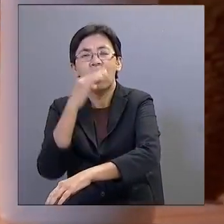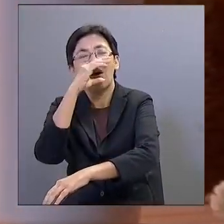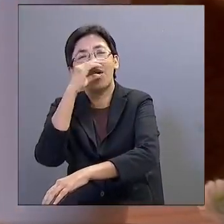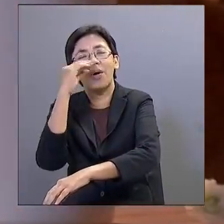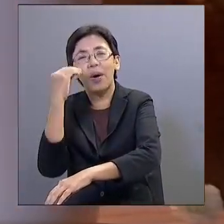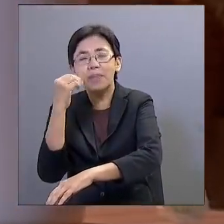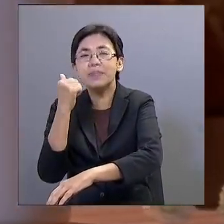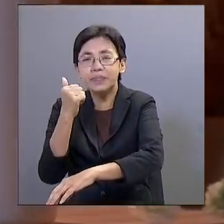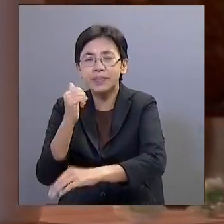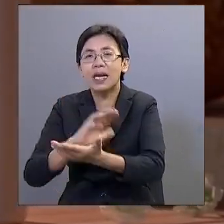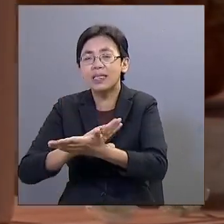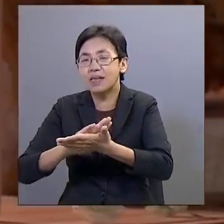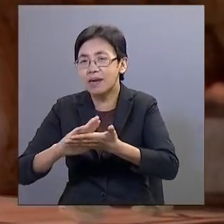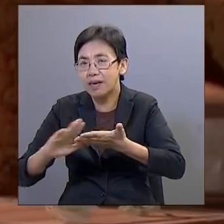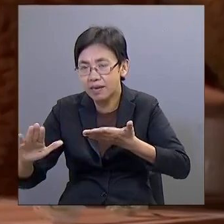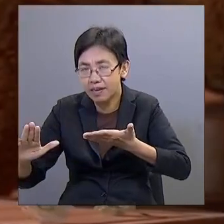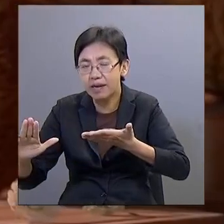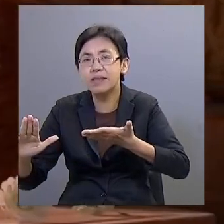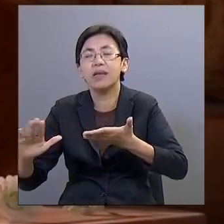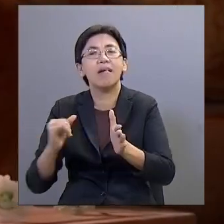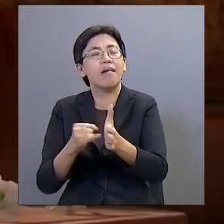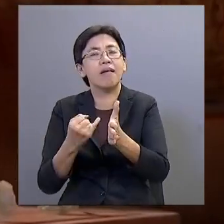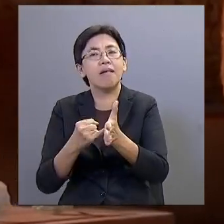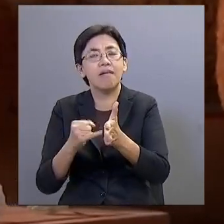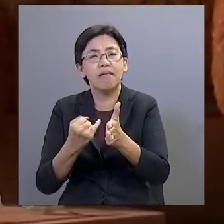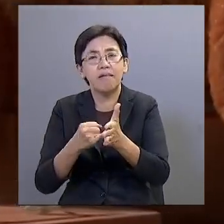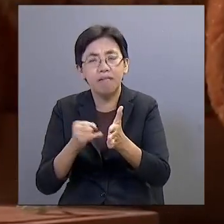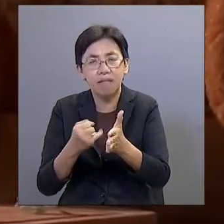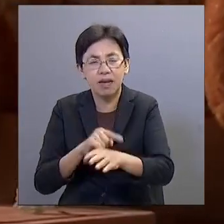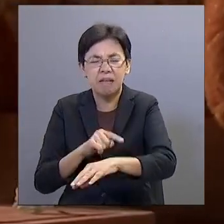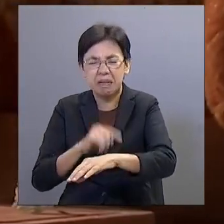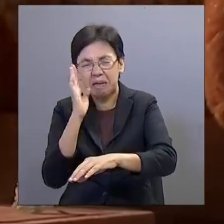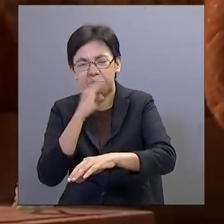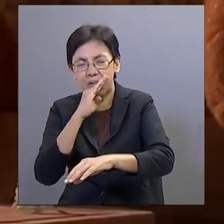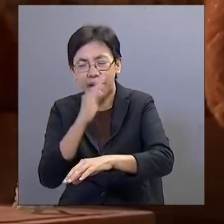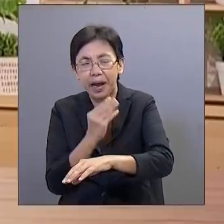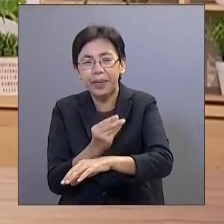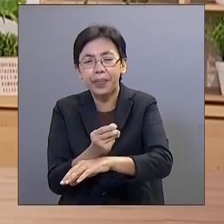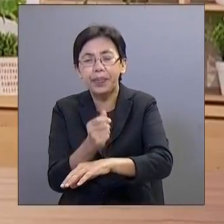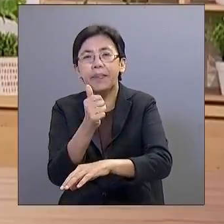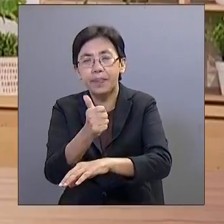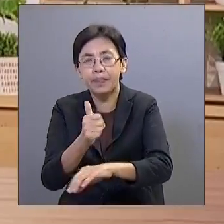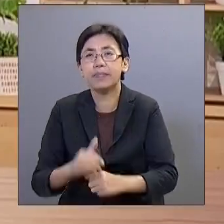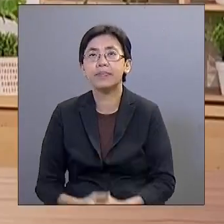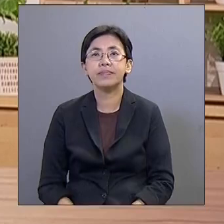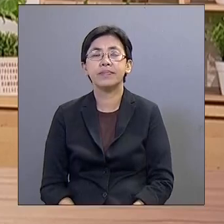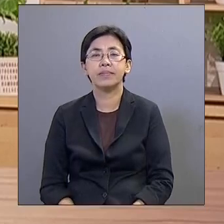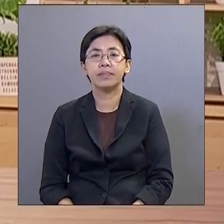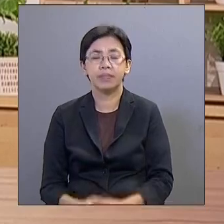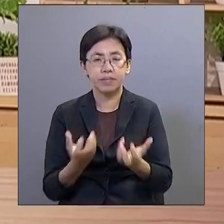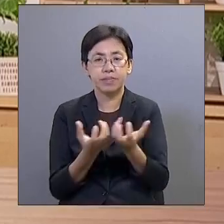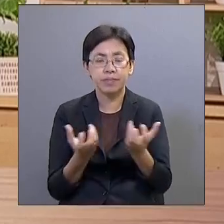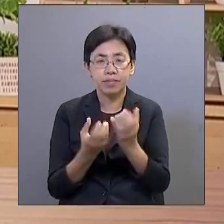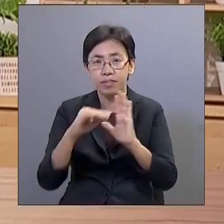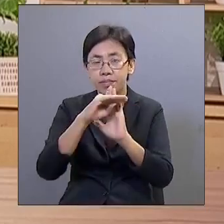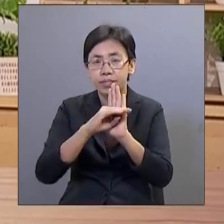ราเนี่ยมีความสะอาดแล้วก็ทำง่ายนะคะดับกลิ่นที่ไม่พึงประสงค์ได้นะคะสำหรับวัตถุดิบนะคะส